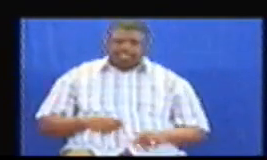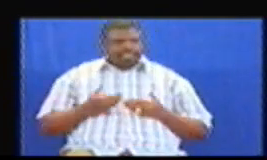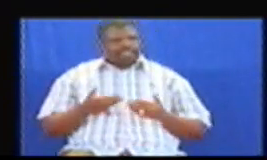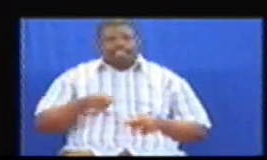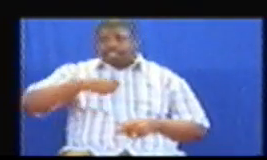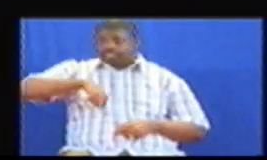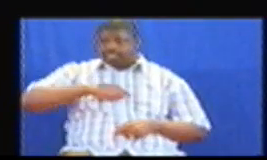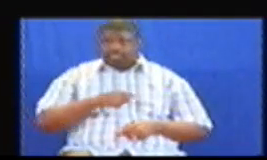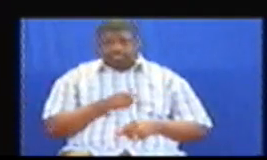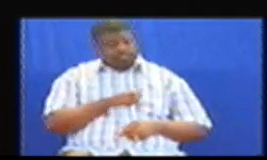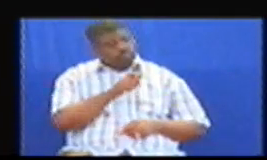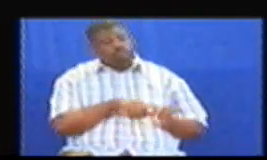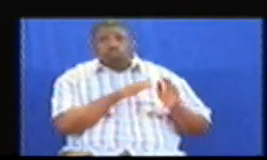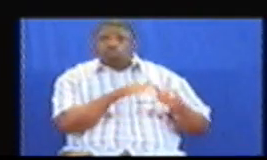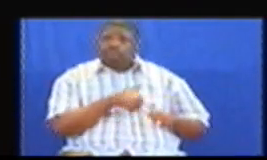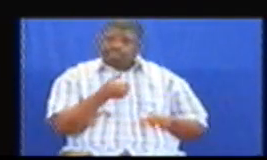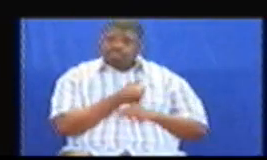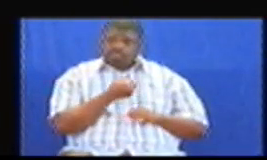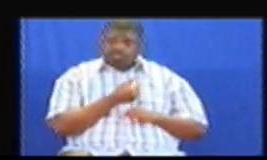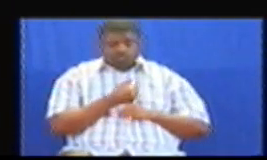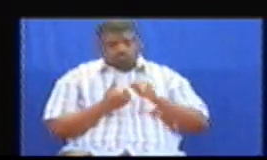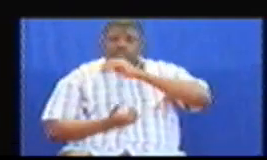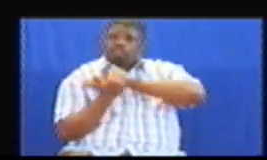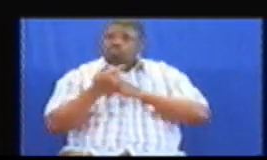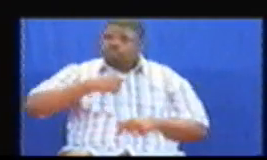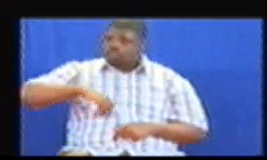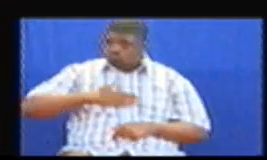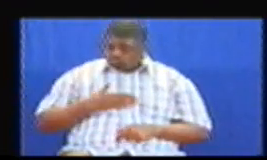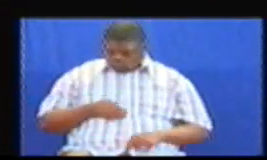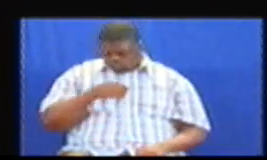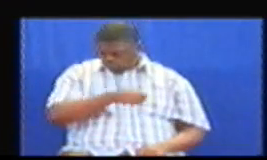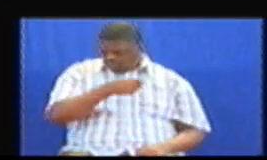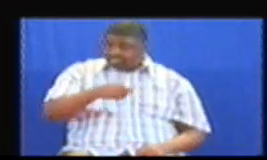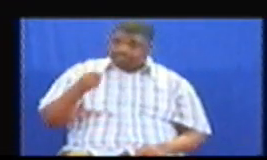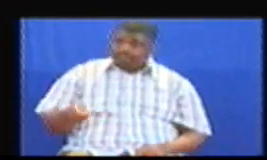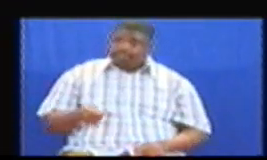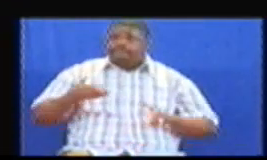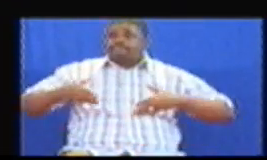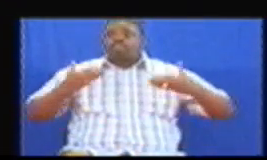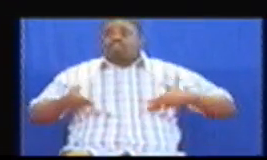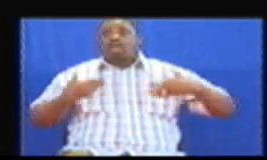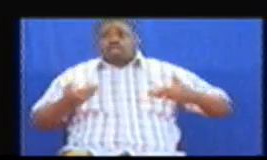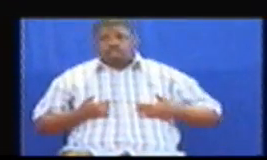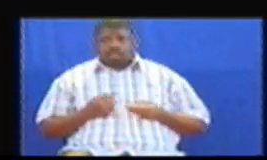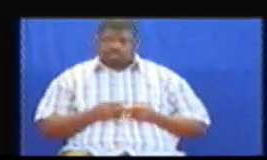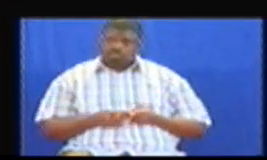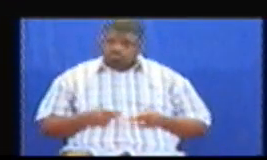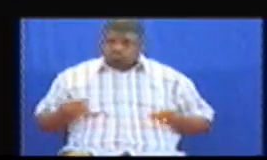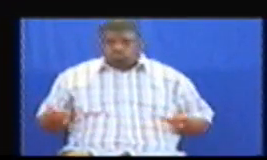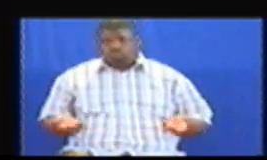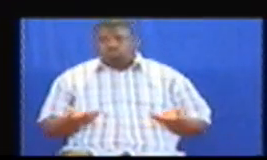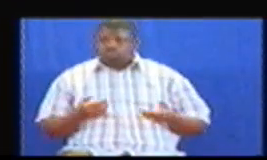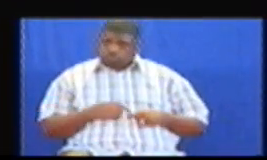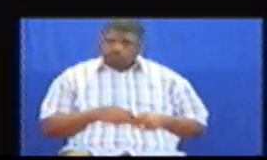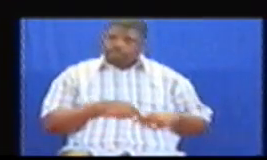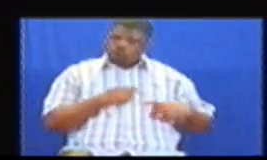wabunge tunapofanya wajibu wetu katika majimbo yetu na maeneo yetu, tukipongezwa tunafurahi na tunakuwa encouraged, tunakuwa